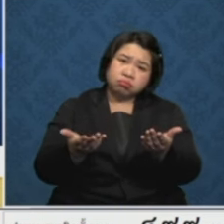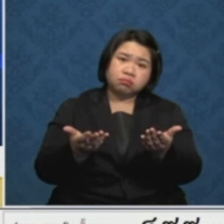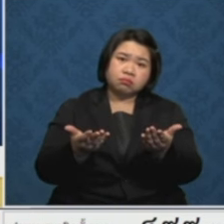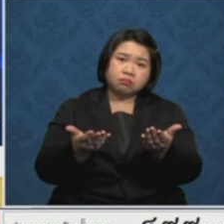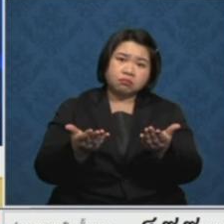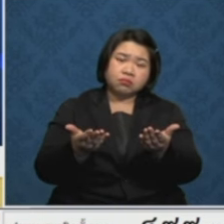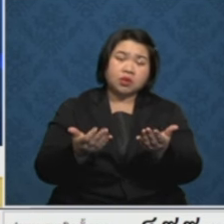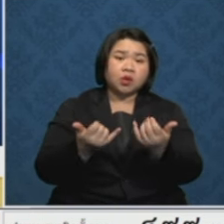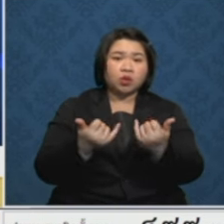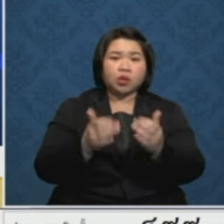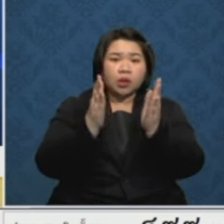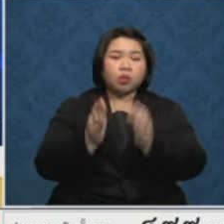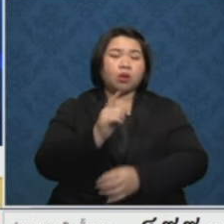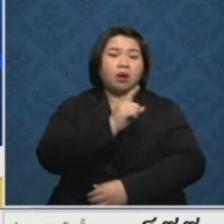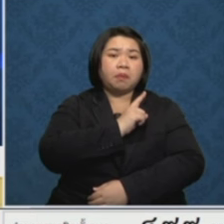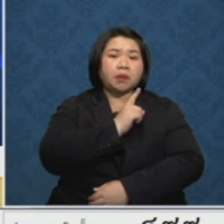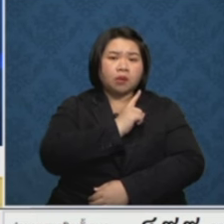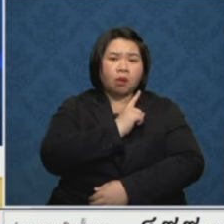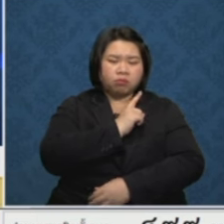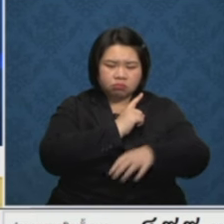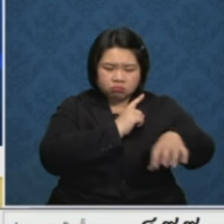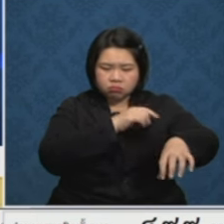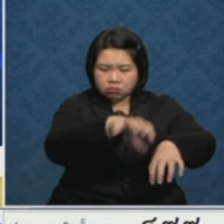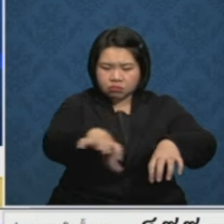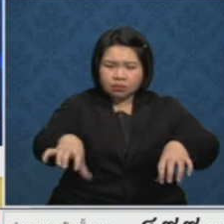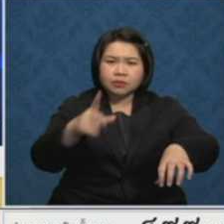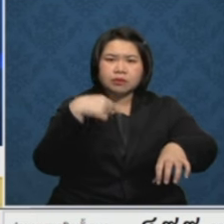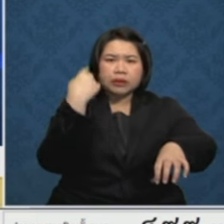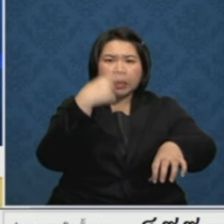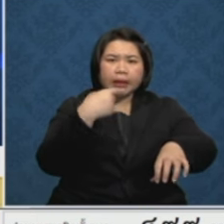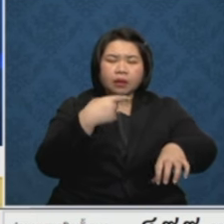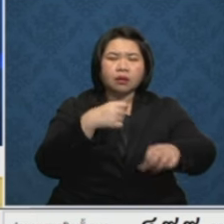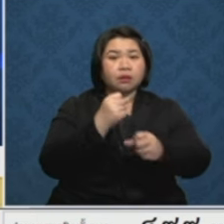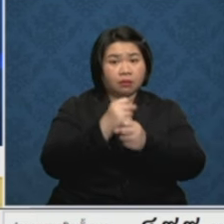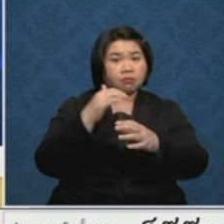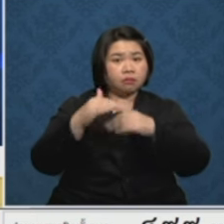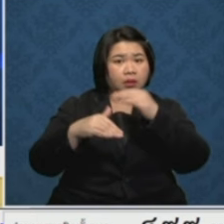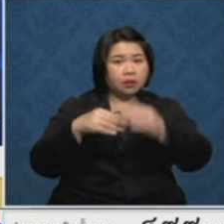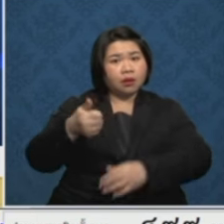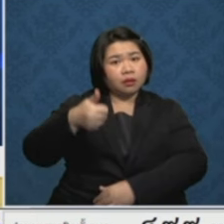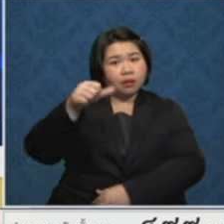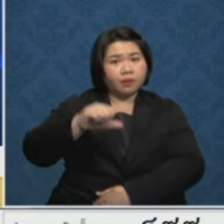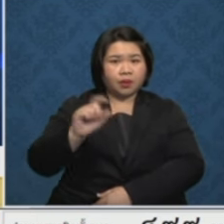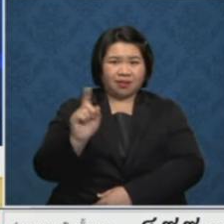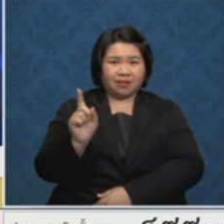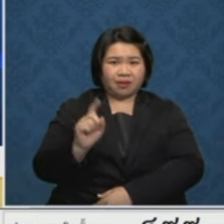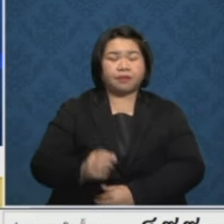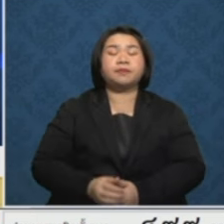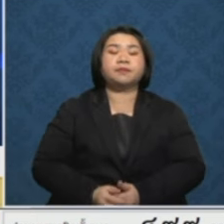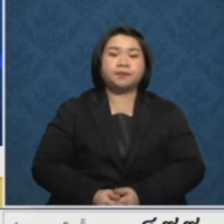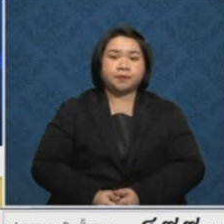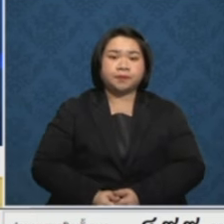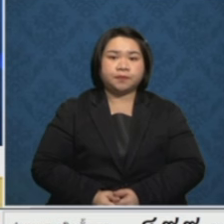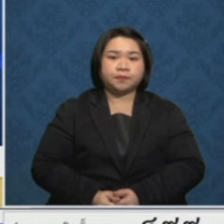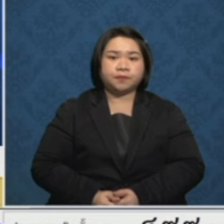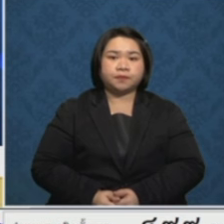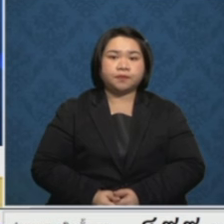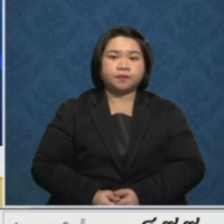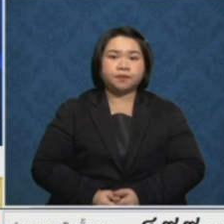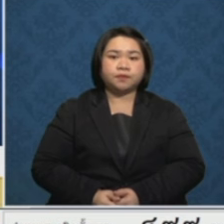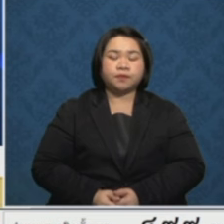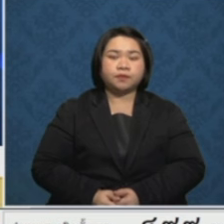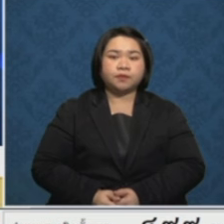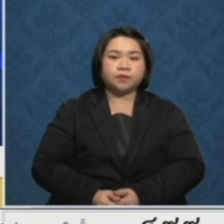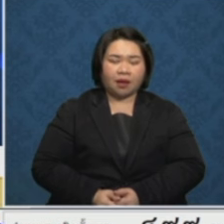ได้มันจะเป็นไปได้ยังไงโครงการนี้มันจะเดินหน้าต่อกันได้ยังไงไม่ใช่แค่เ